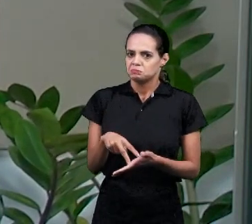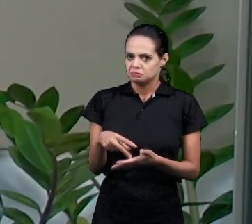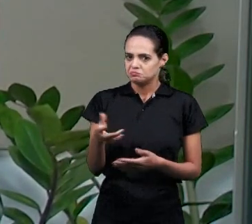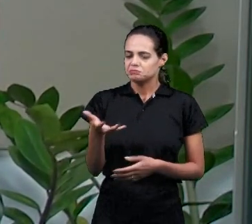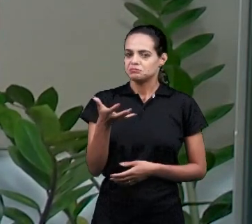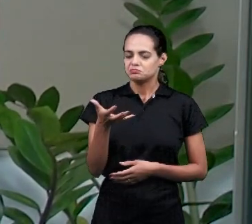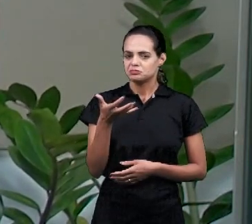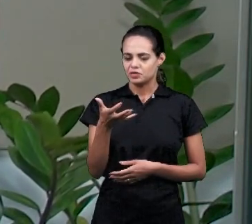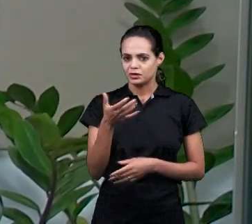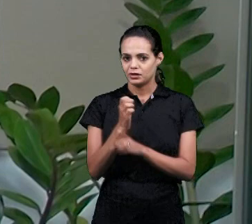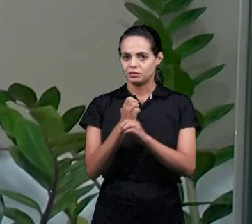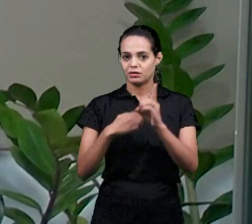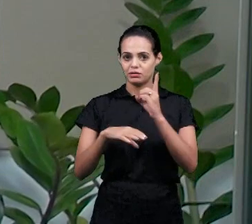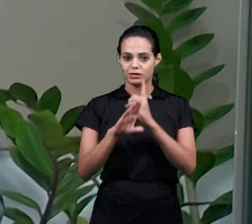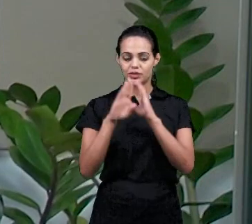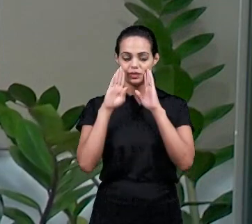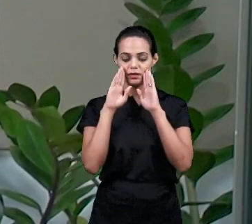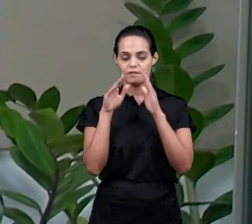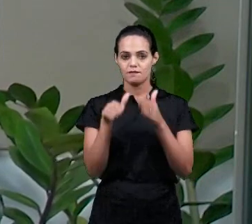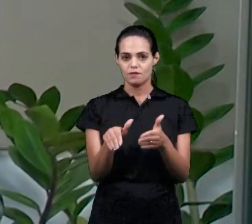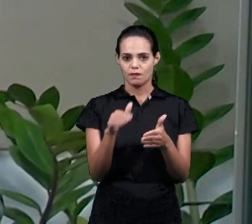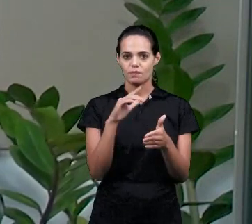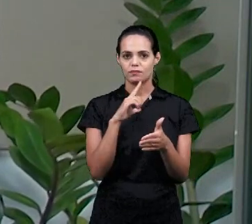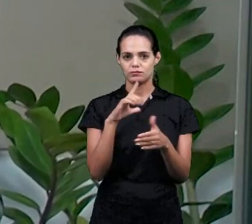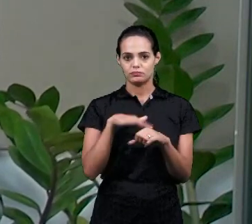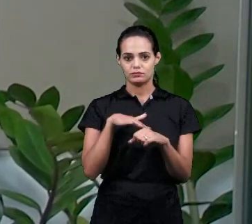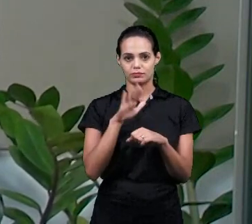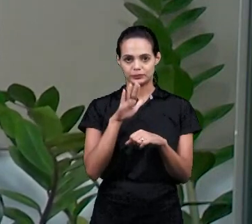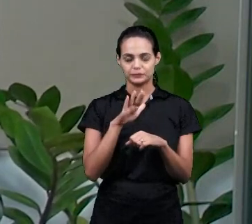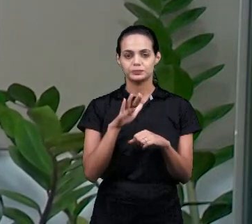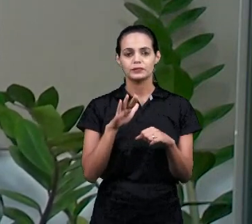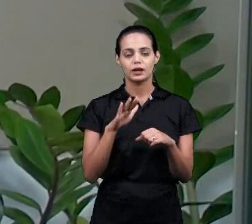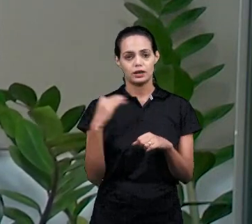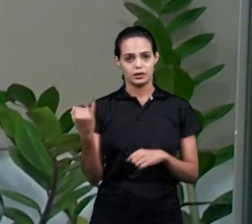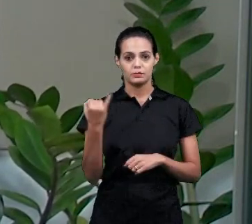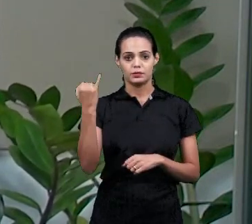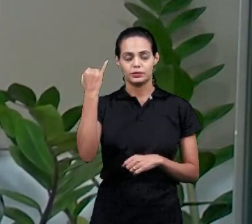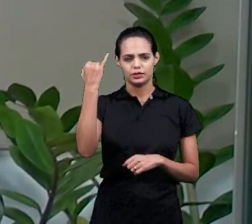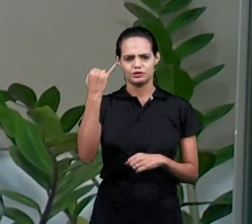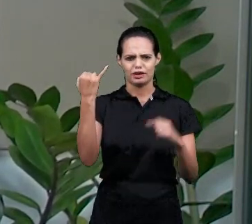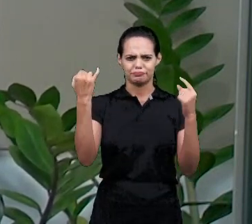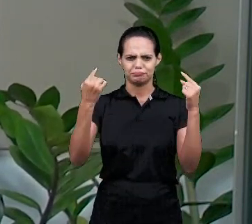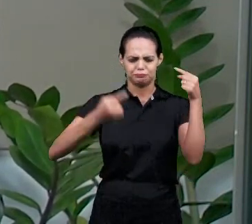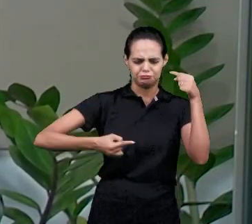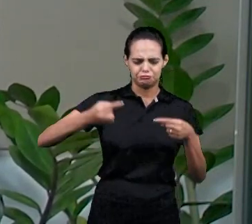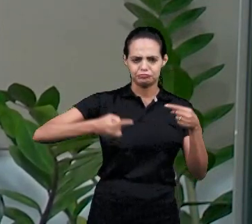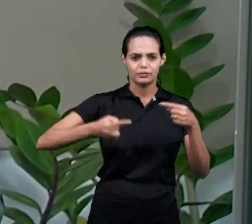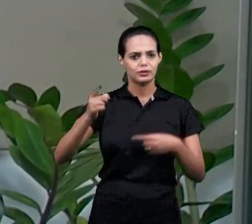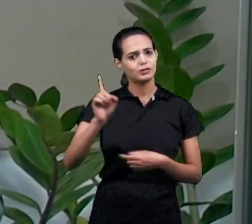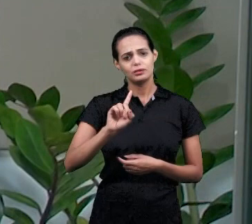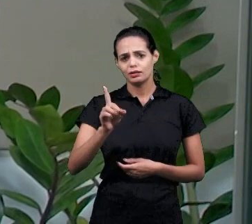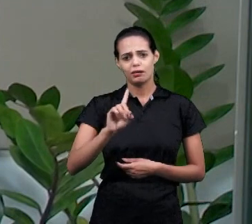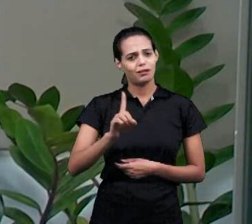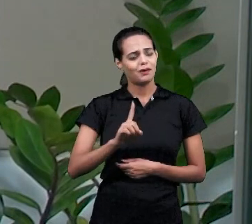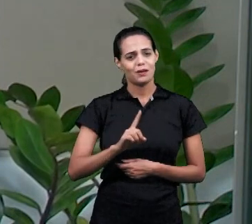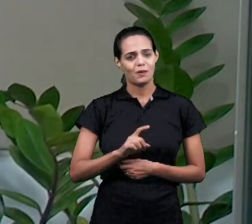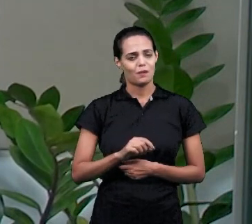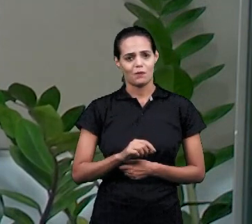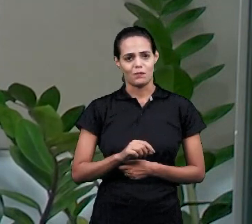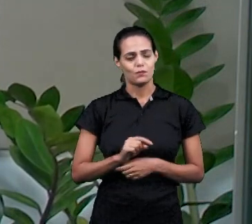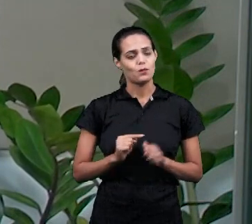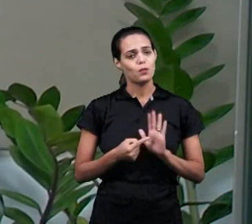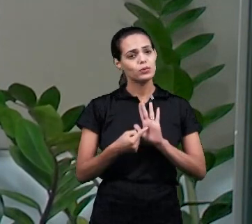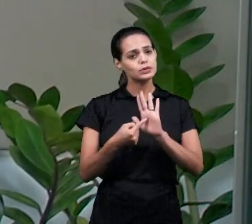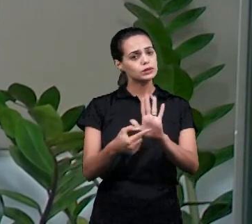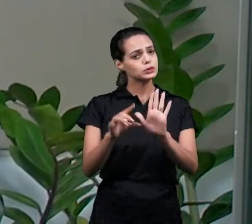plus grande à l'école biblique dominicale. Cela est très important. Nous sommes en train de faire une dispute. Nous sommes en